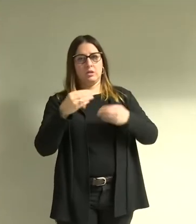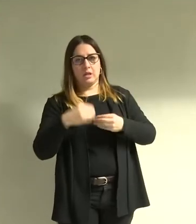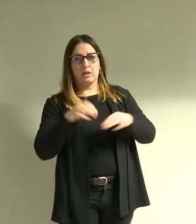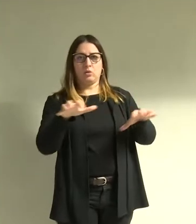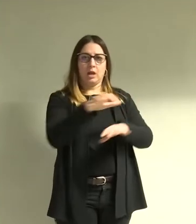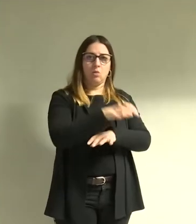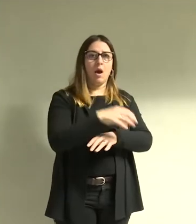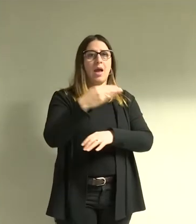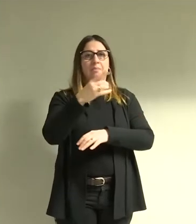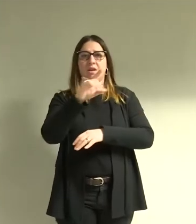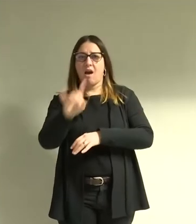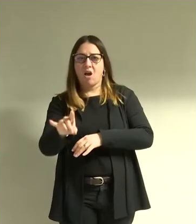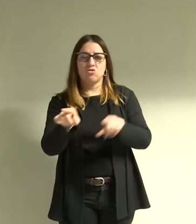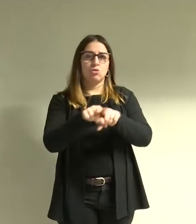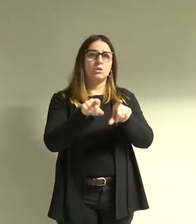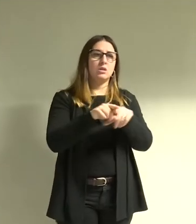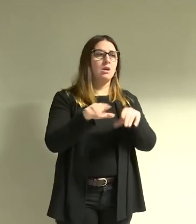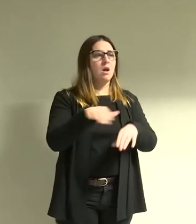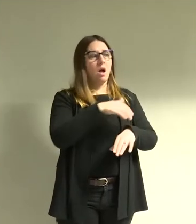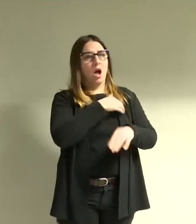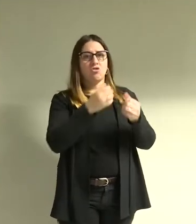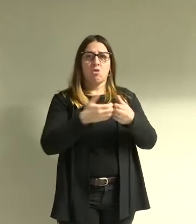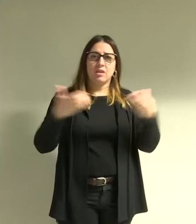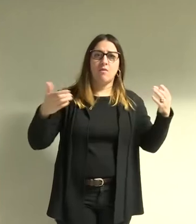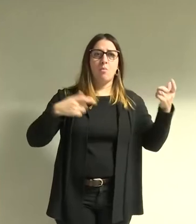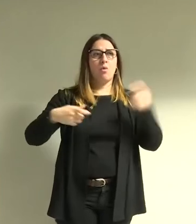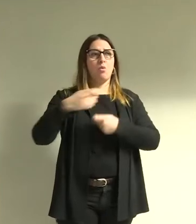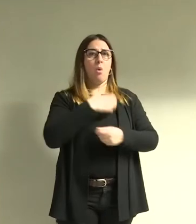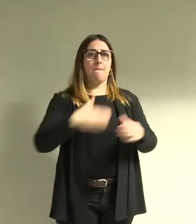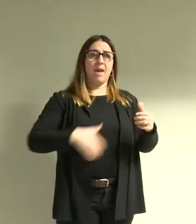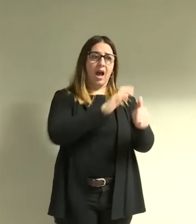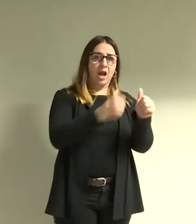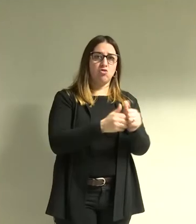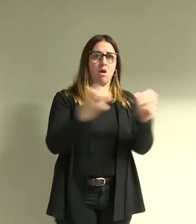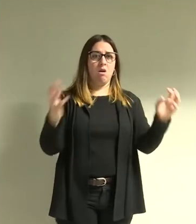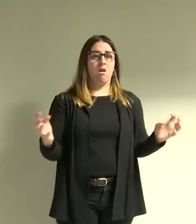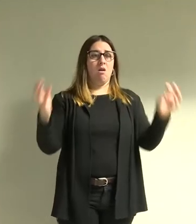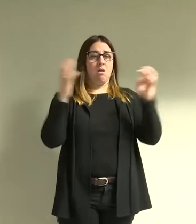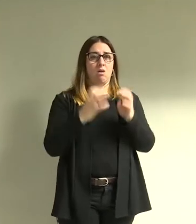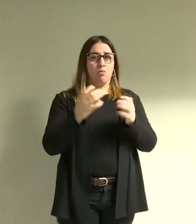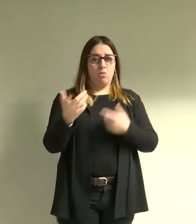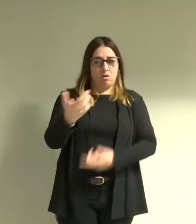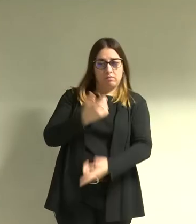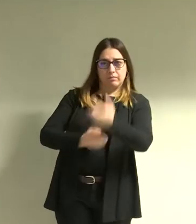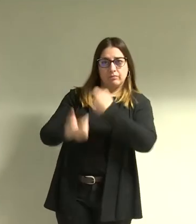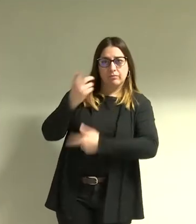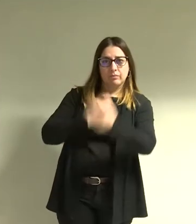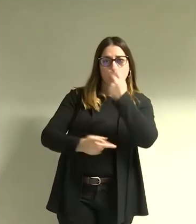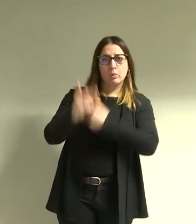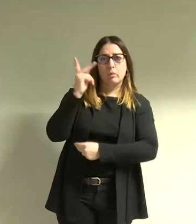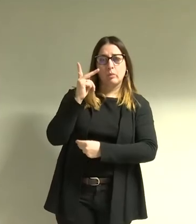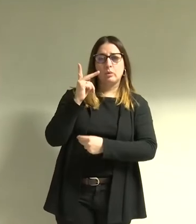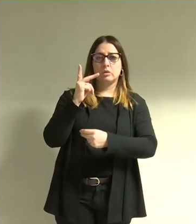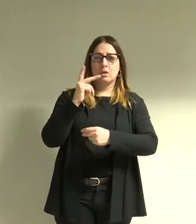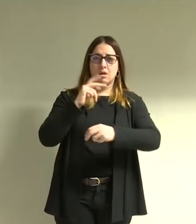habitants de nos agents de développement locaux des maires adjoints pour porter au plus près des habitants cette démarche